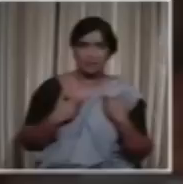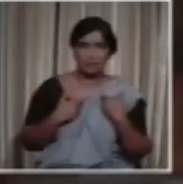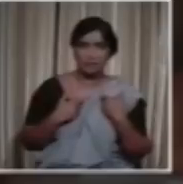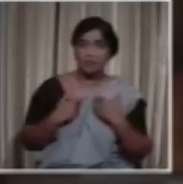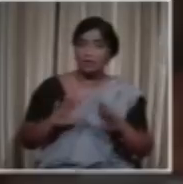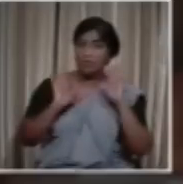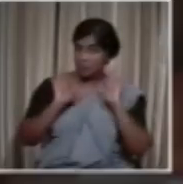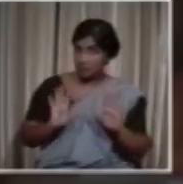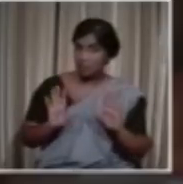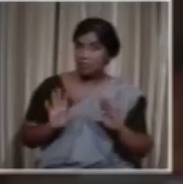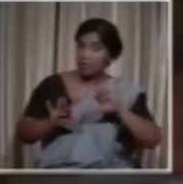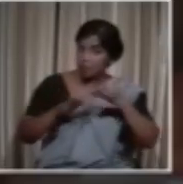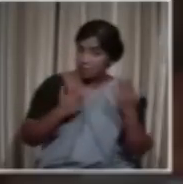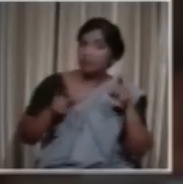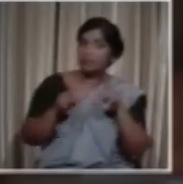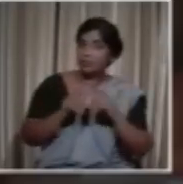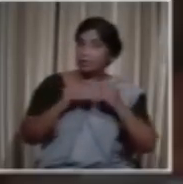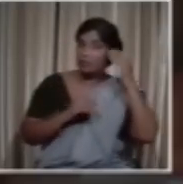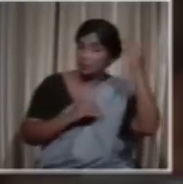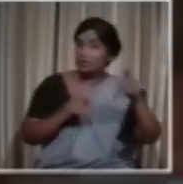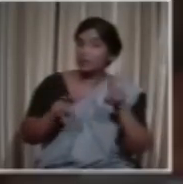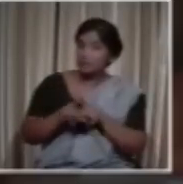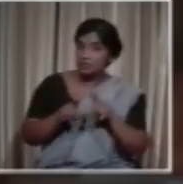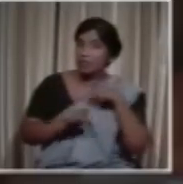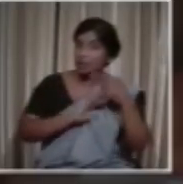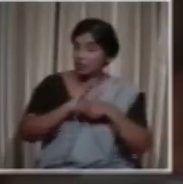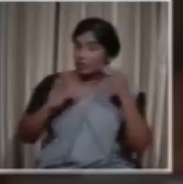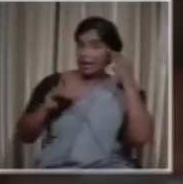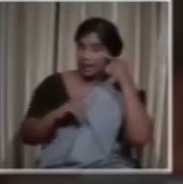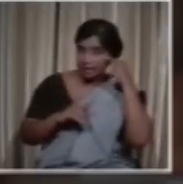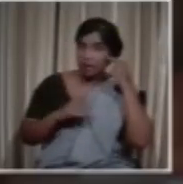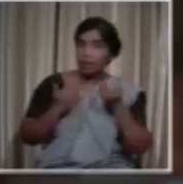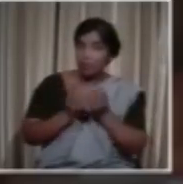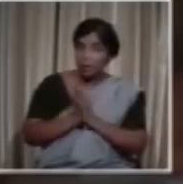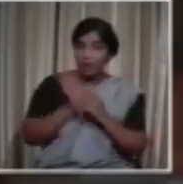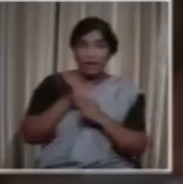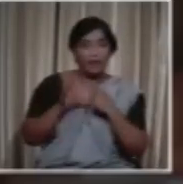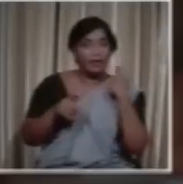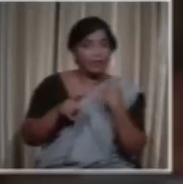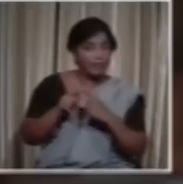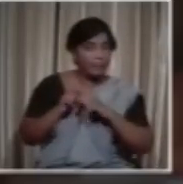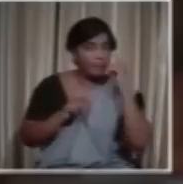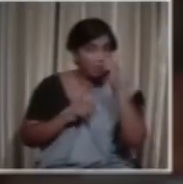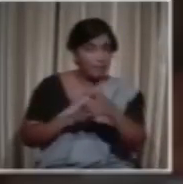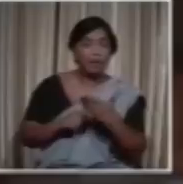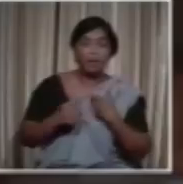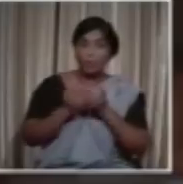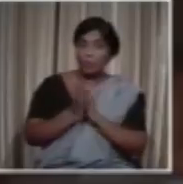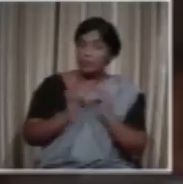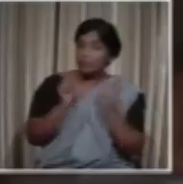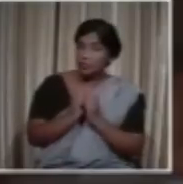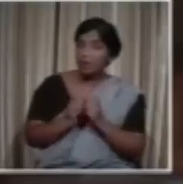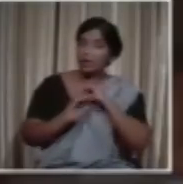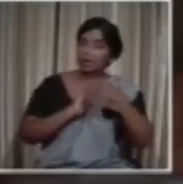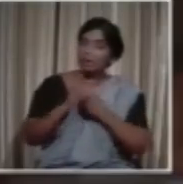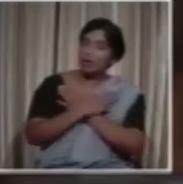නමුත් කවුරු හරි අනාගතයේ දවසක මේ රට ගැන හිතලා තමන්ගේ ටැක්ස් ගෙවපු තමන් වෙනුවෙන් වැඩ කරපු රටට ආදරය